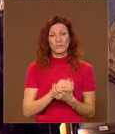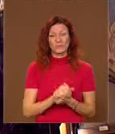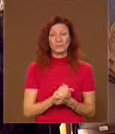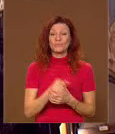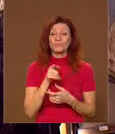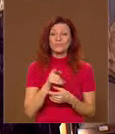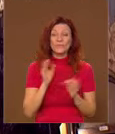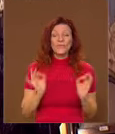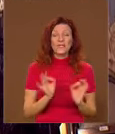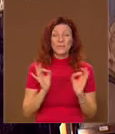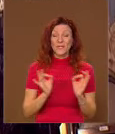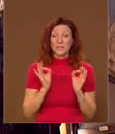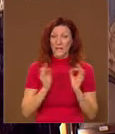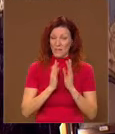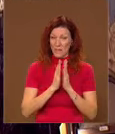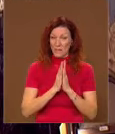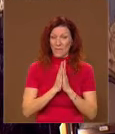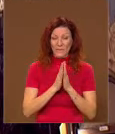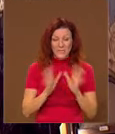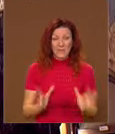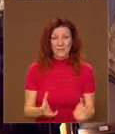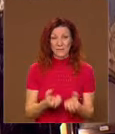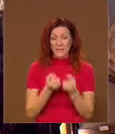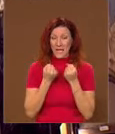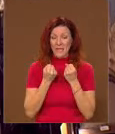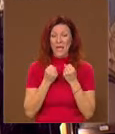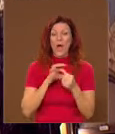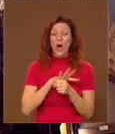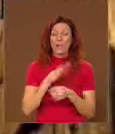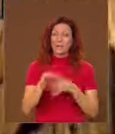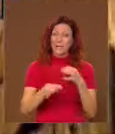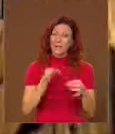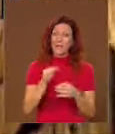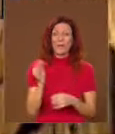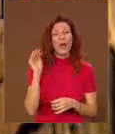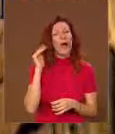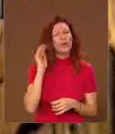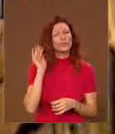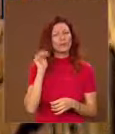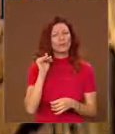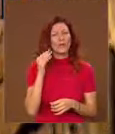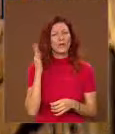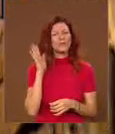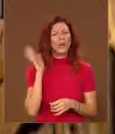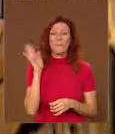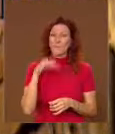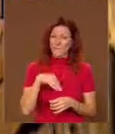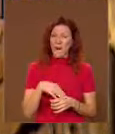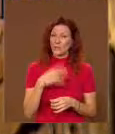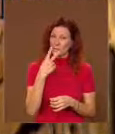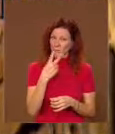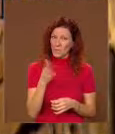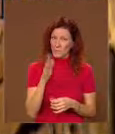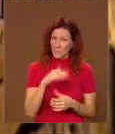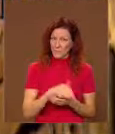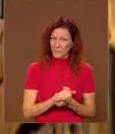Тези специални молитви за избавление от епидемията ще ги чуем още веднъж по време на литургията. Спаси, помилуй и